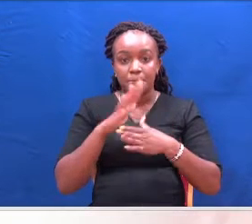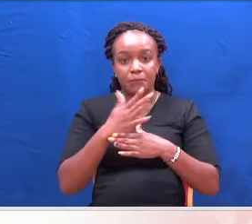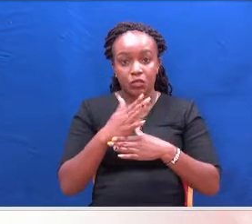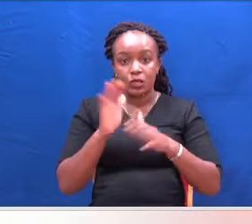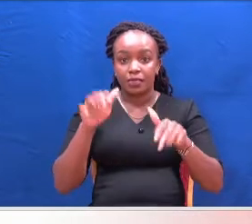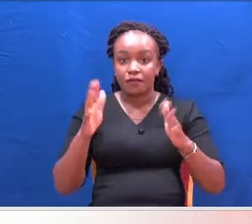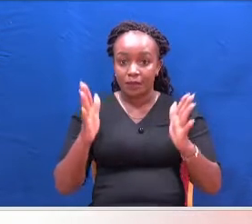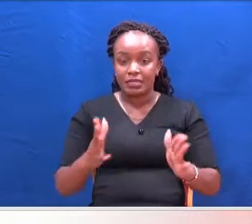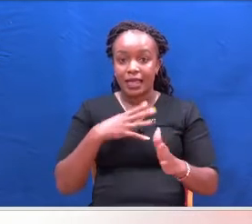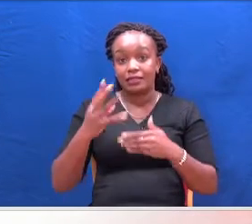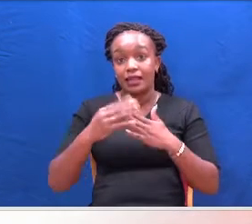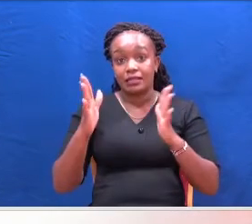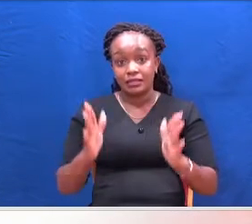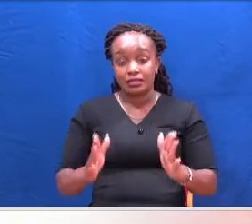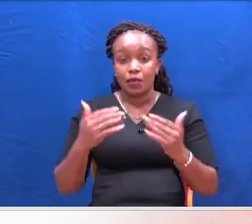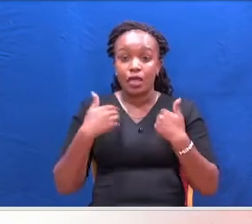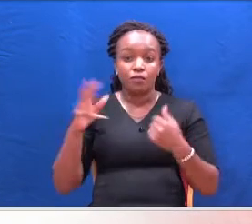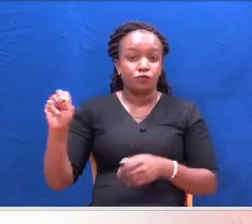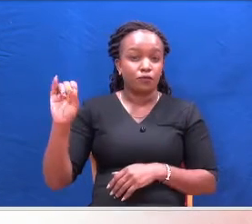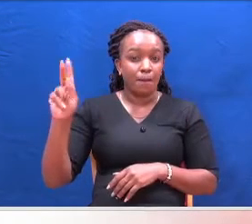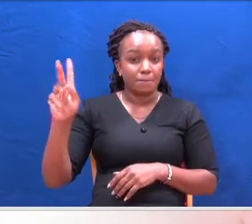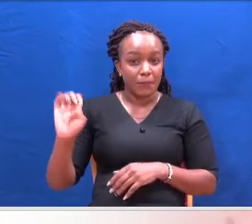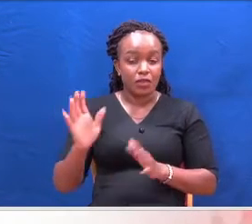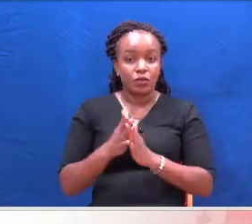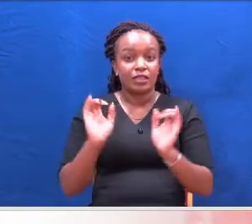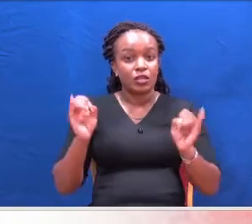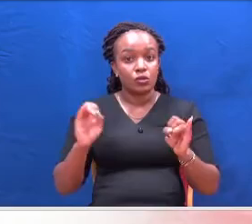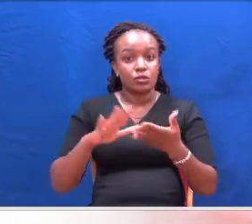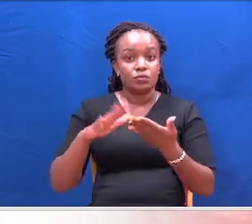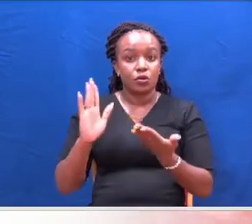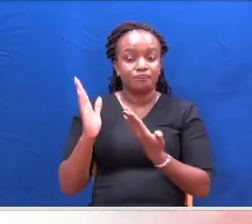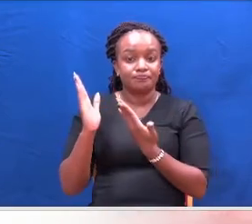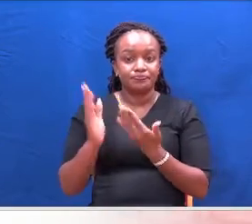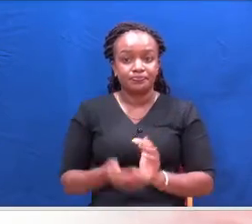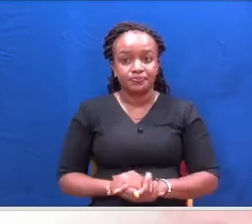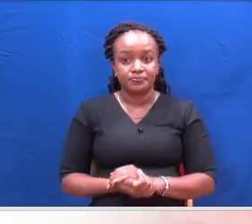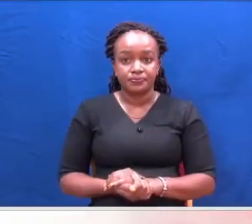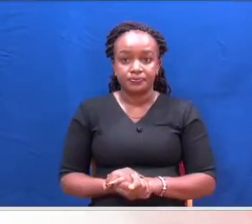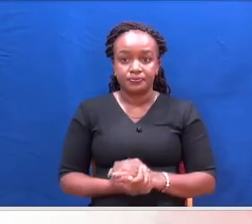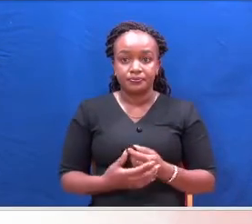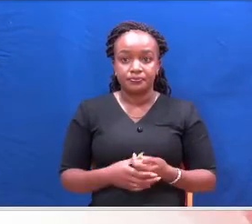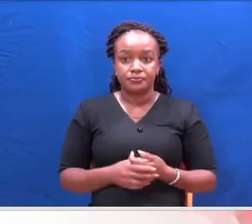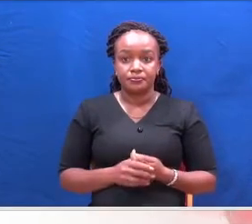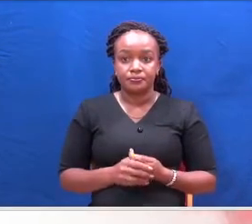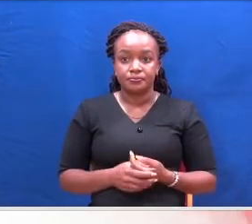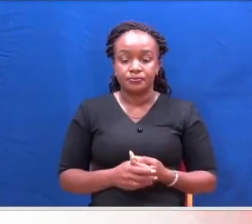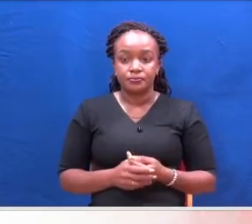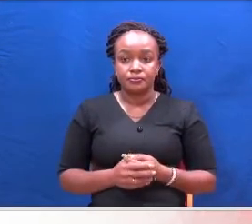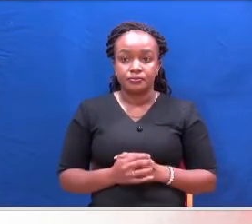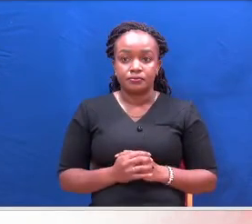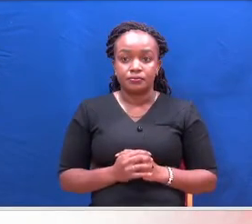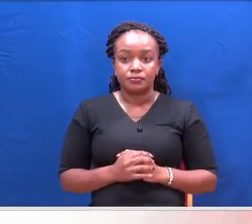hicho. Mike Kagwongo na taarifa hiyo kutoka Bungoma. Kwenye kikao hicho, washikadau